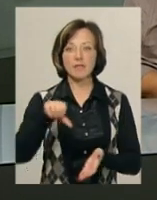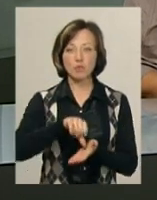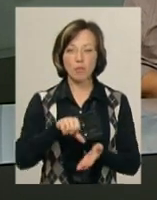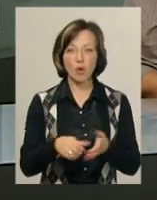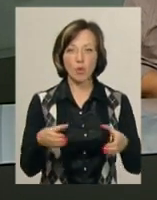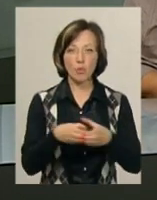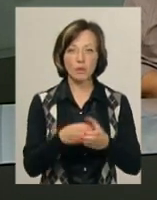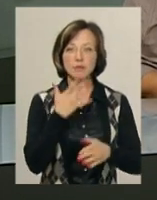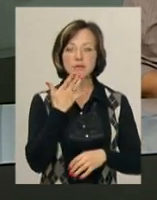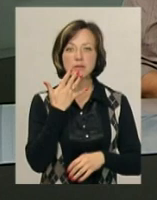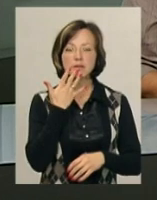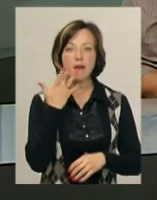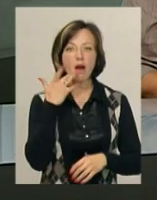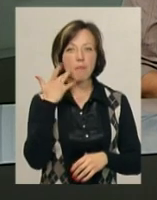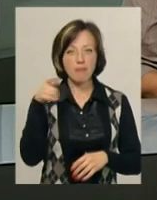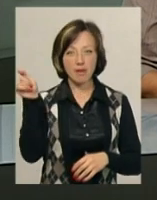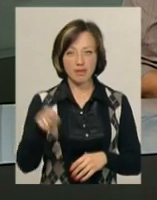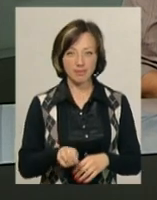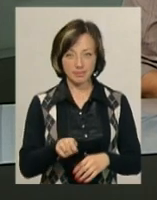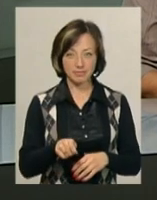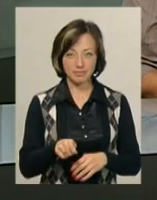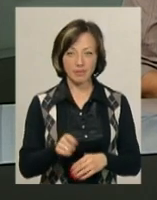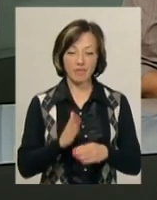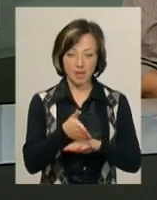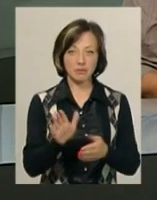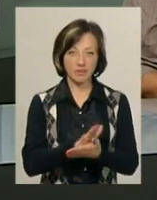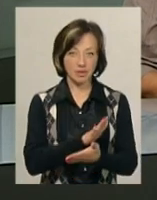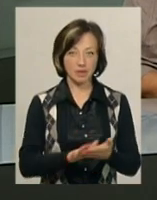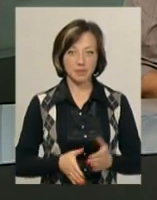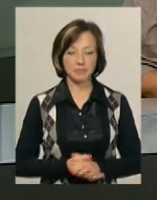виступатиме гурт із Америки «Cisco and the Rakers». Вхід вільний.